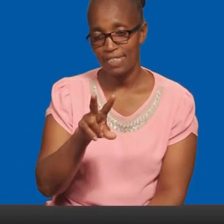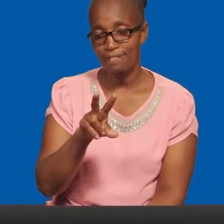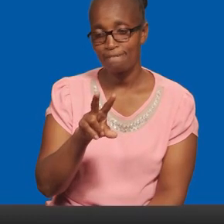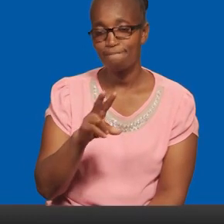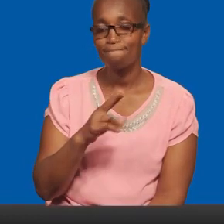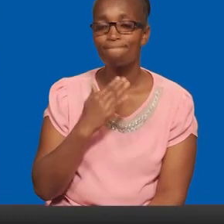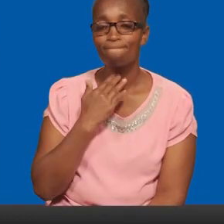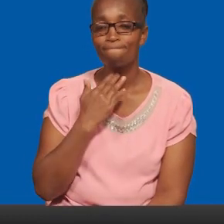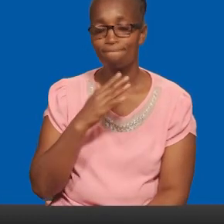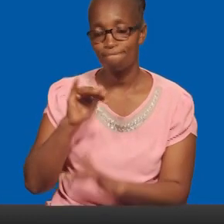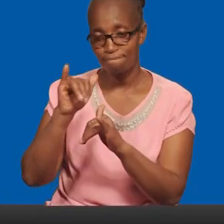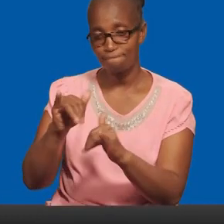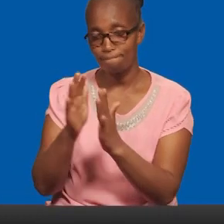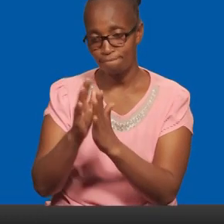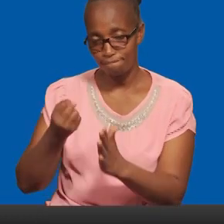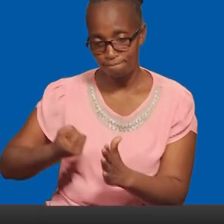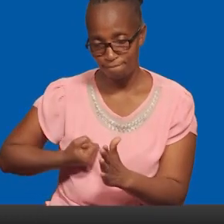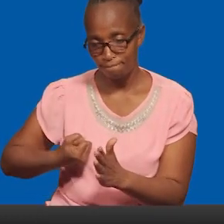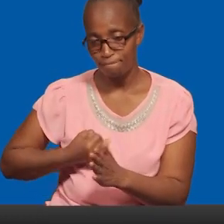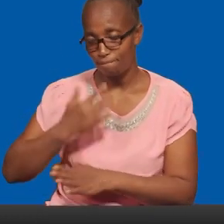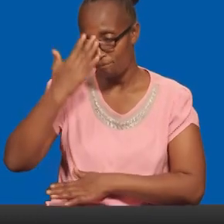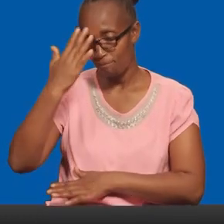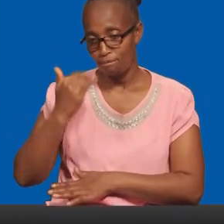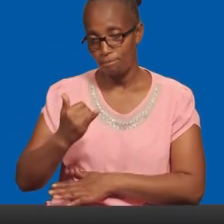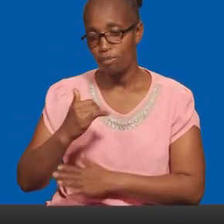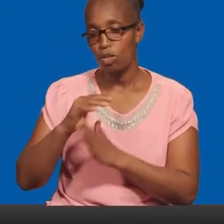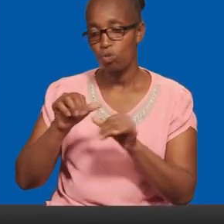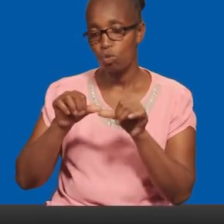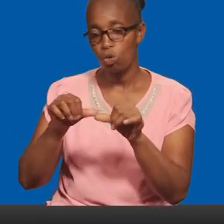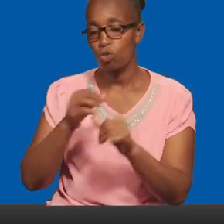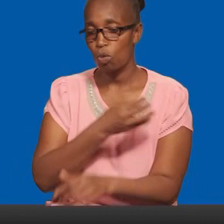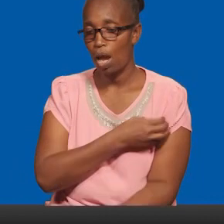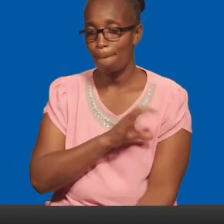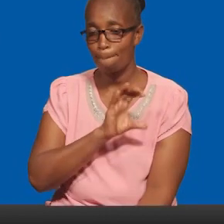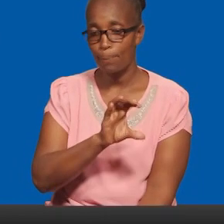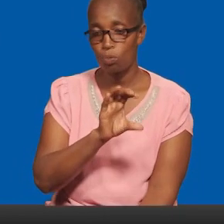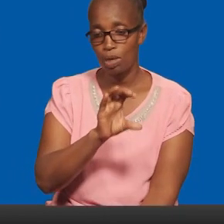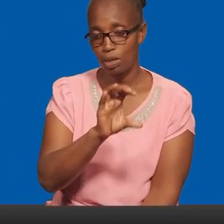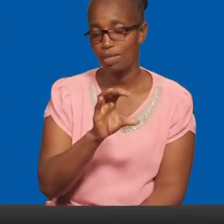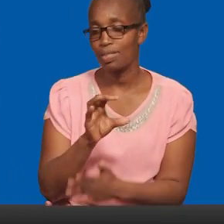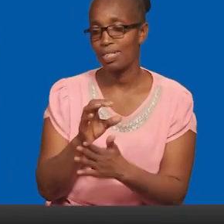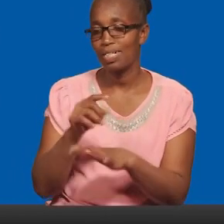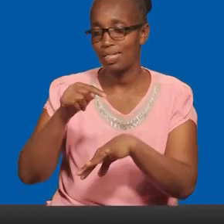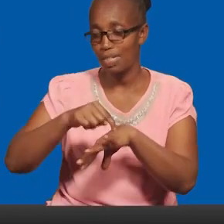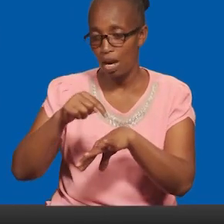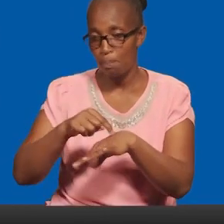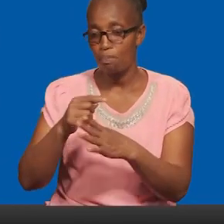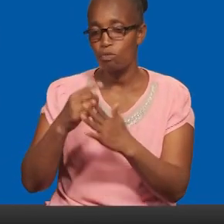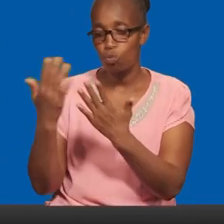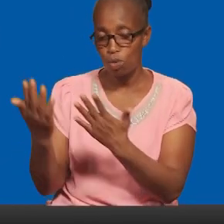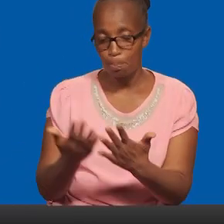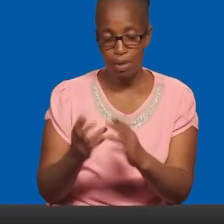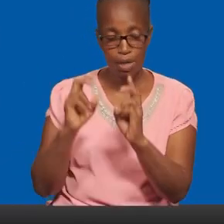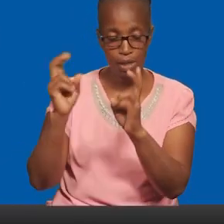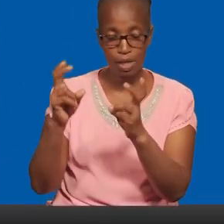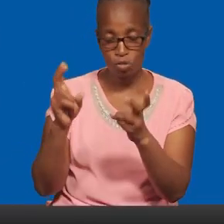kijinsia. We'll be investing in young girls to empower them so that they can be self-sufficient and they also know their rights when